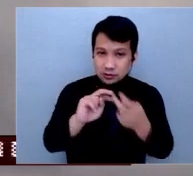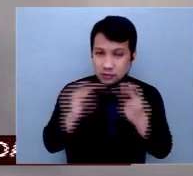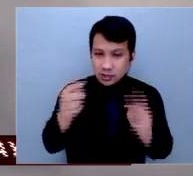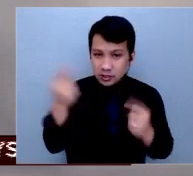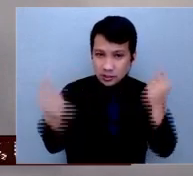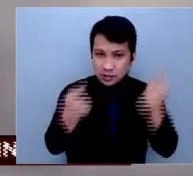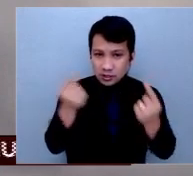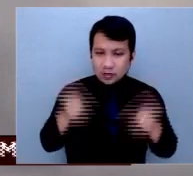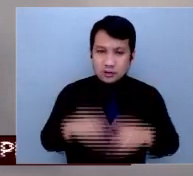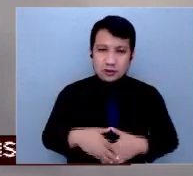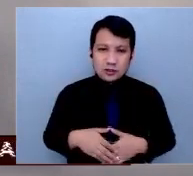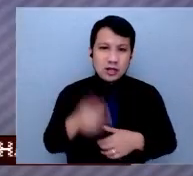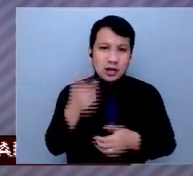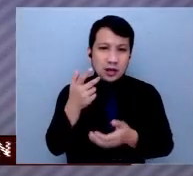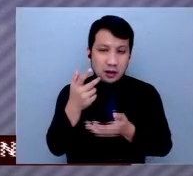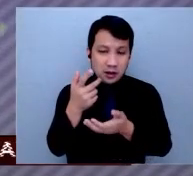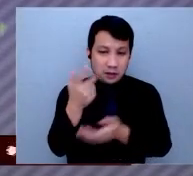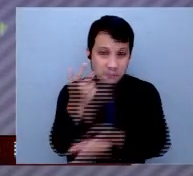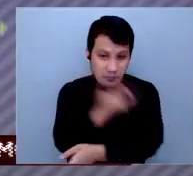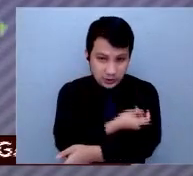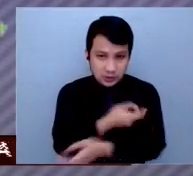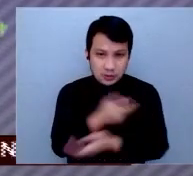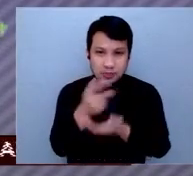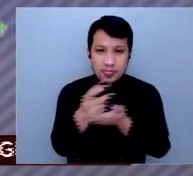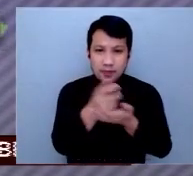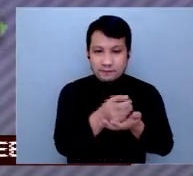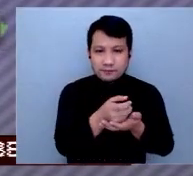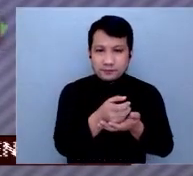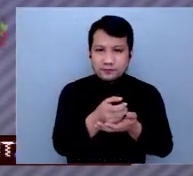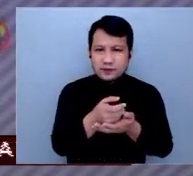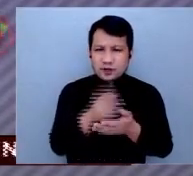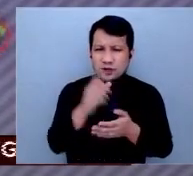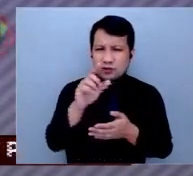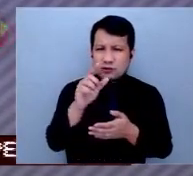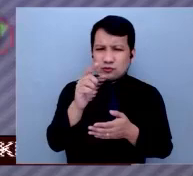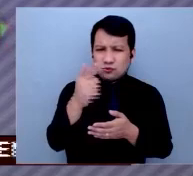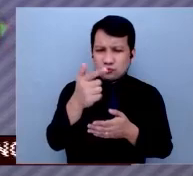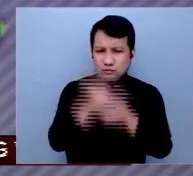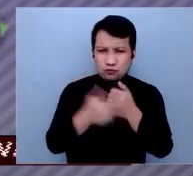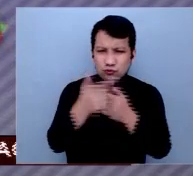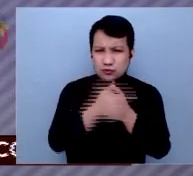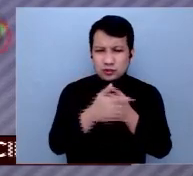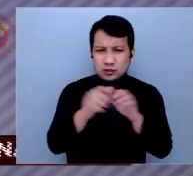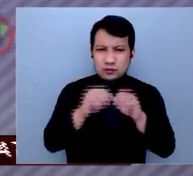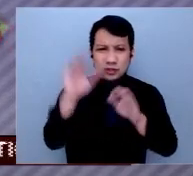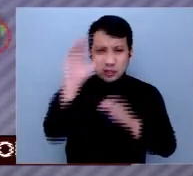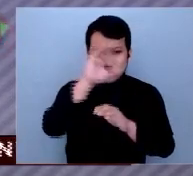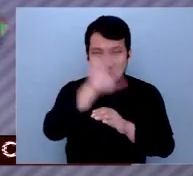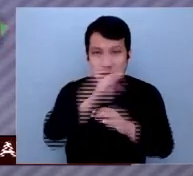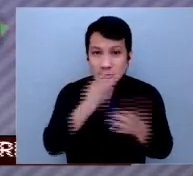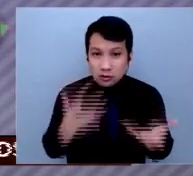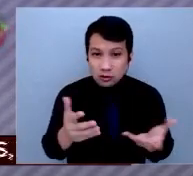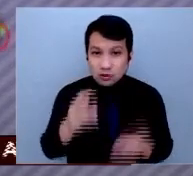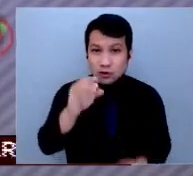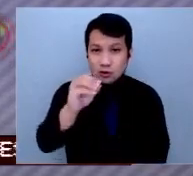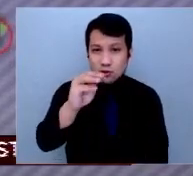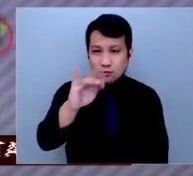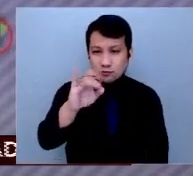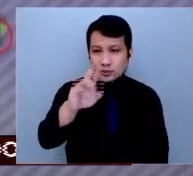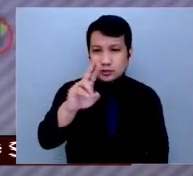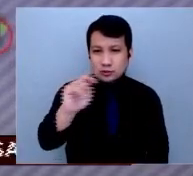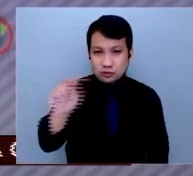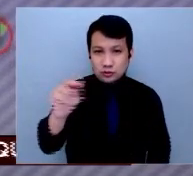at vaccine. Gamit naman po ang Google Trends, lumabas na maraming nag-search tungkol sa Omicron sa mga